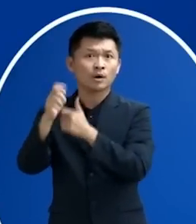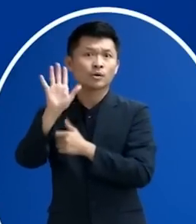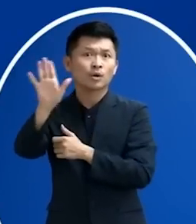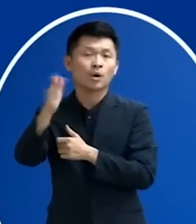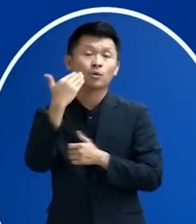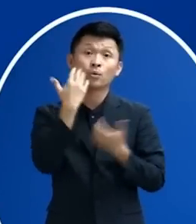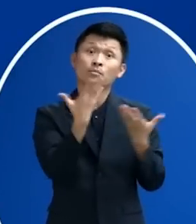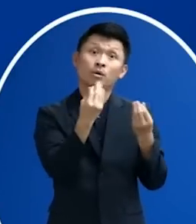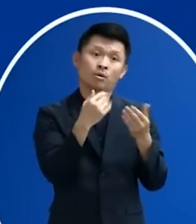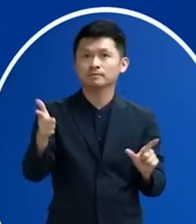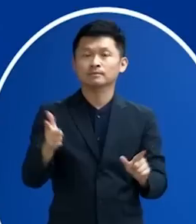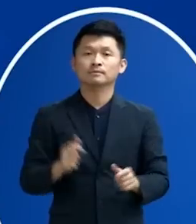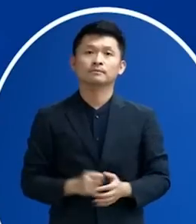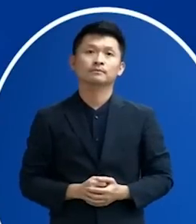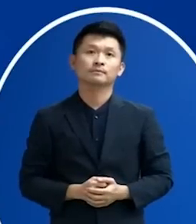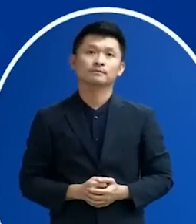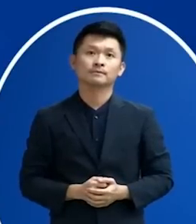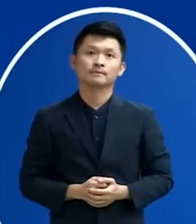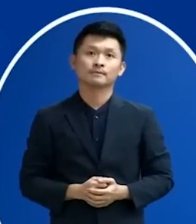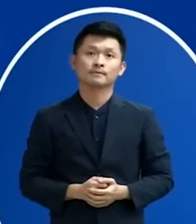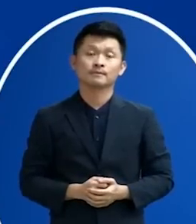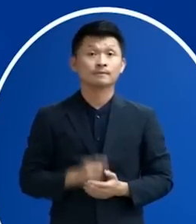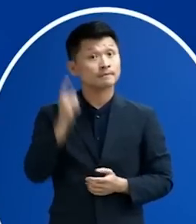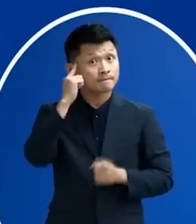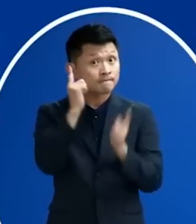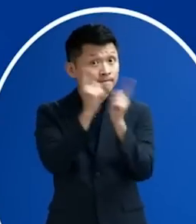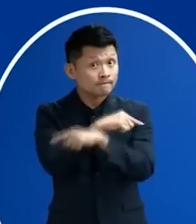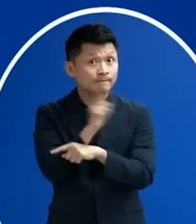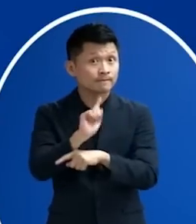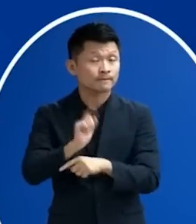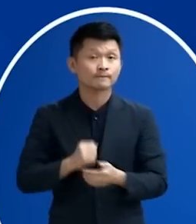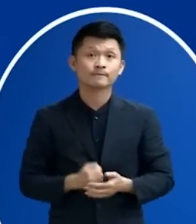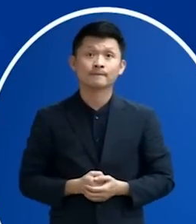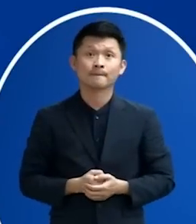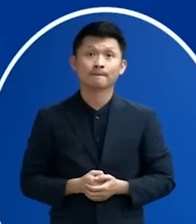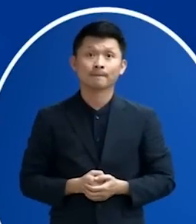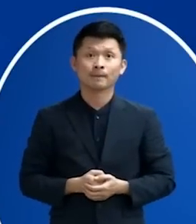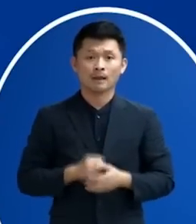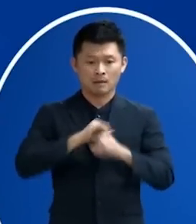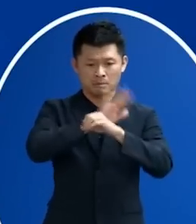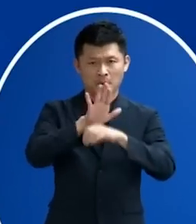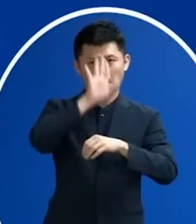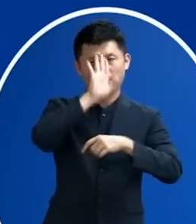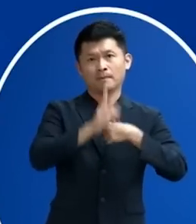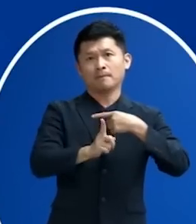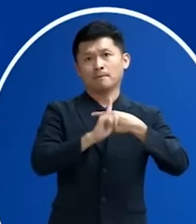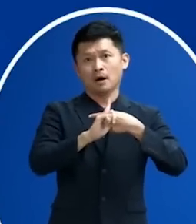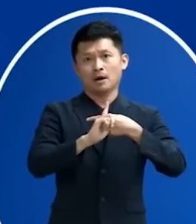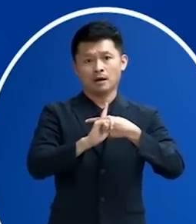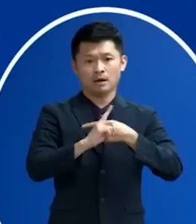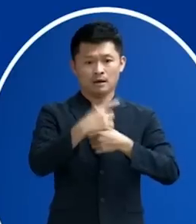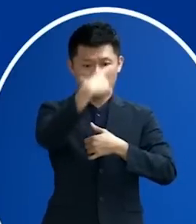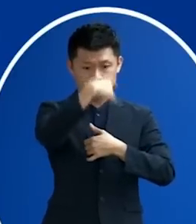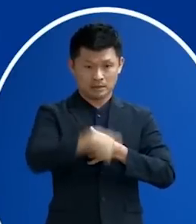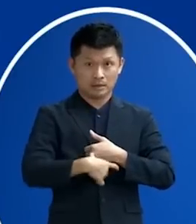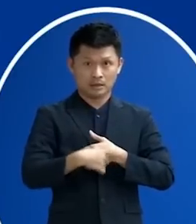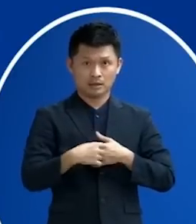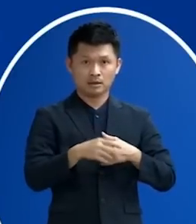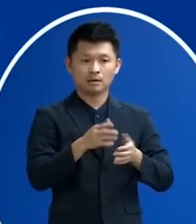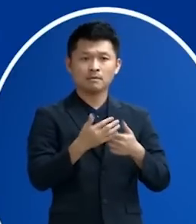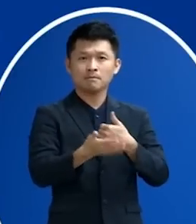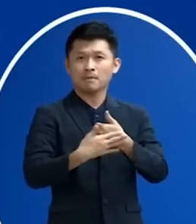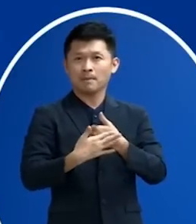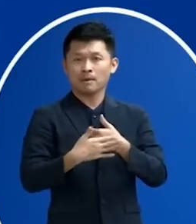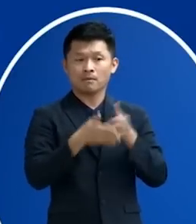票所来投票。也就是说，针对这一个确诊者设置这一个投票所，在我